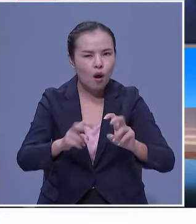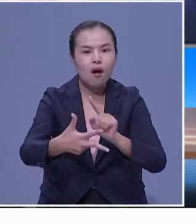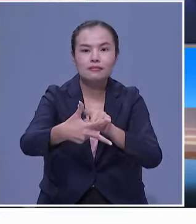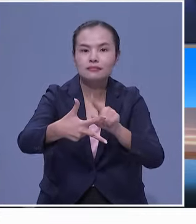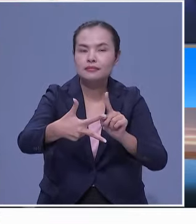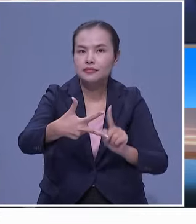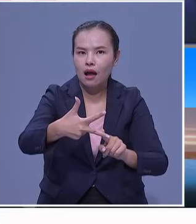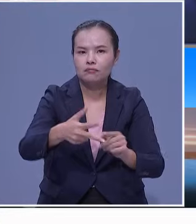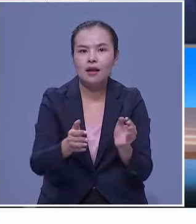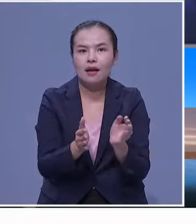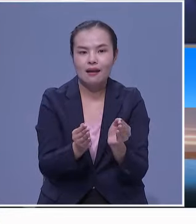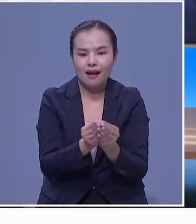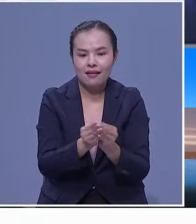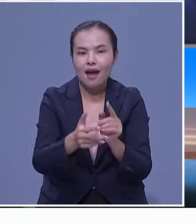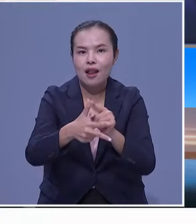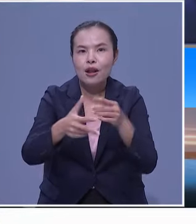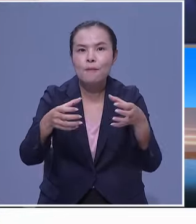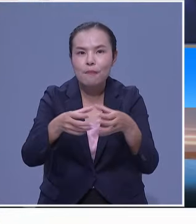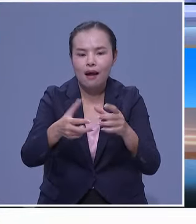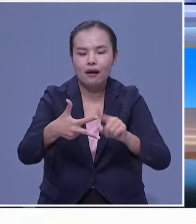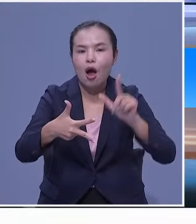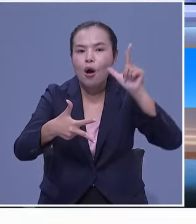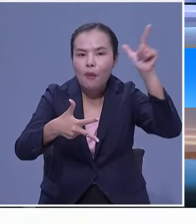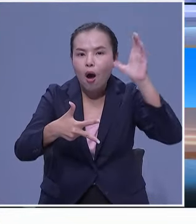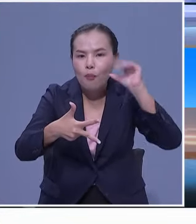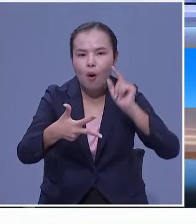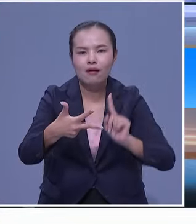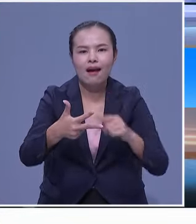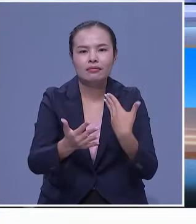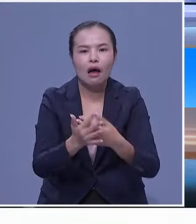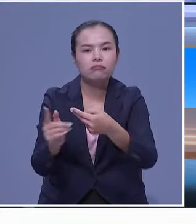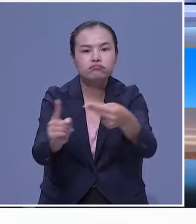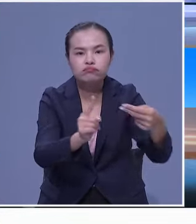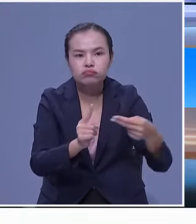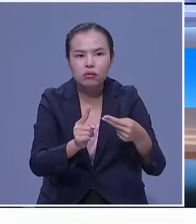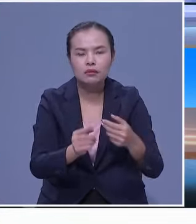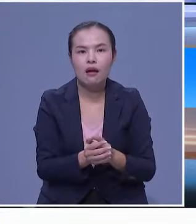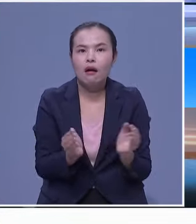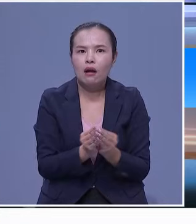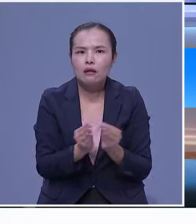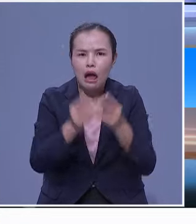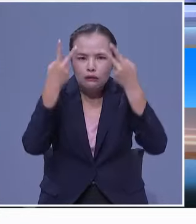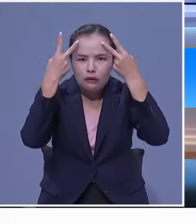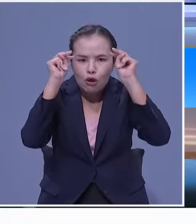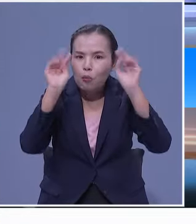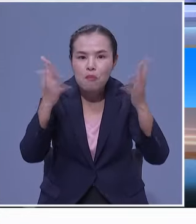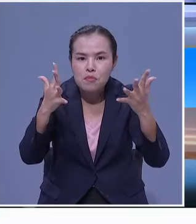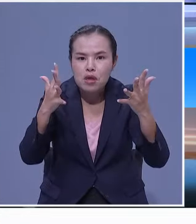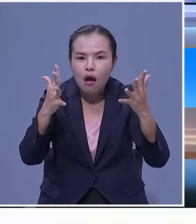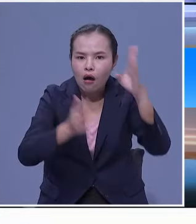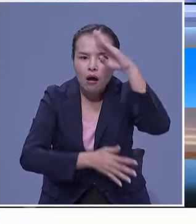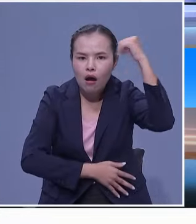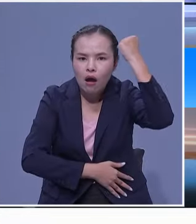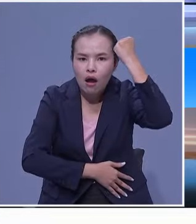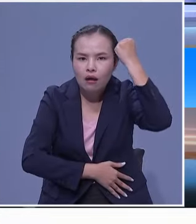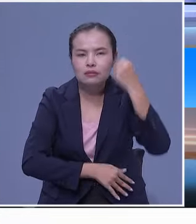แบบนี้คะแนนพรรคคะแนนพ ่ อคะแนนจากการแจกเงินก ็ ถามอาจารย์โออาจารย์ไม่มีคะแนนของนายกอิงบ้างเหรออาจารย์บอก